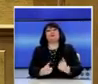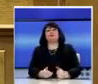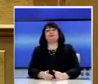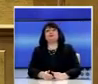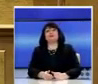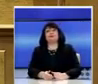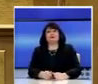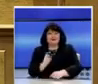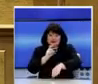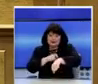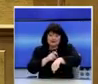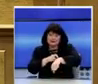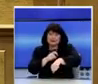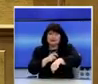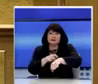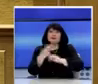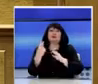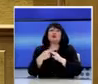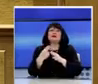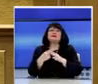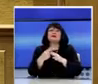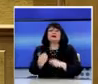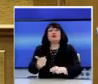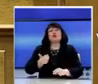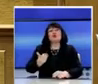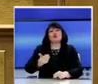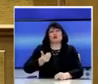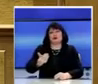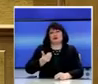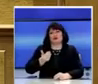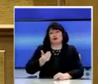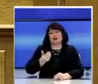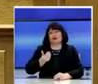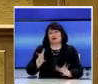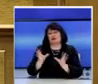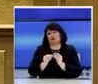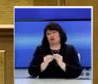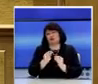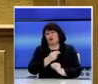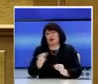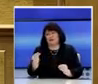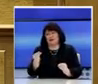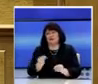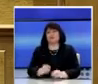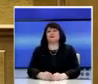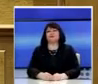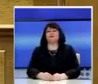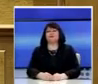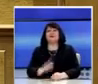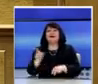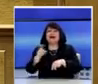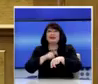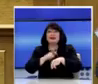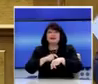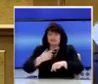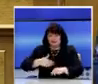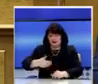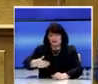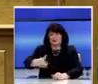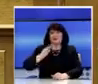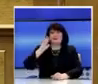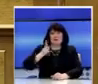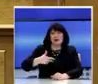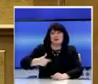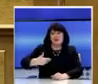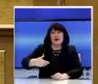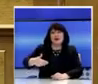είναι ο χρόνος. Ο χρόνος είναι βασική παράμετρος στη συνάρτηση που μας αφορά. Διότι κάθε στιγμή που περνάει, κάθε μέρα